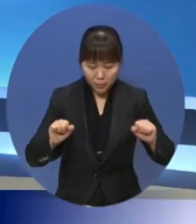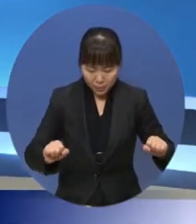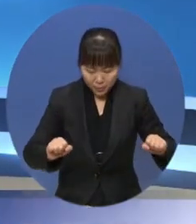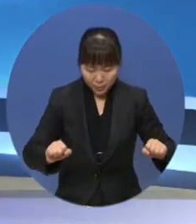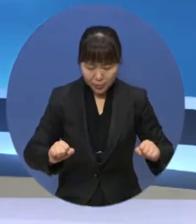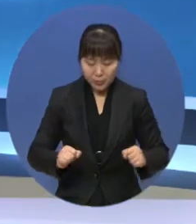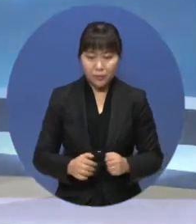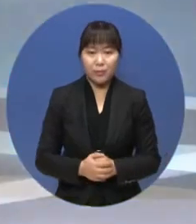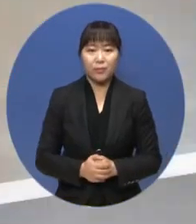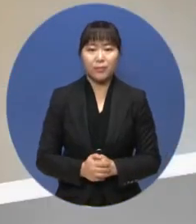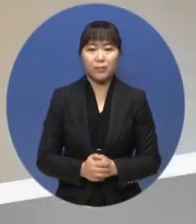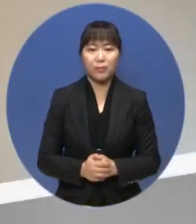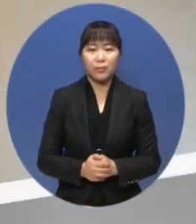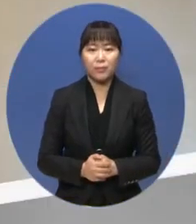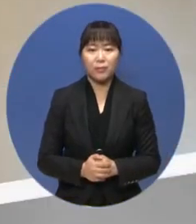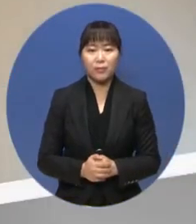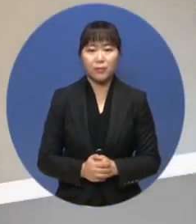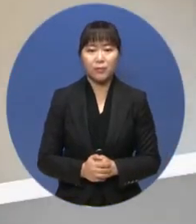고맙습니다.